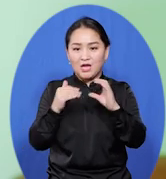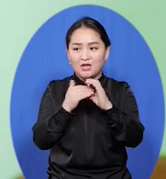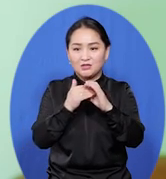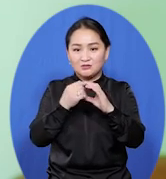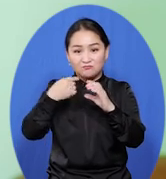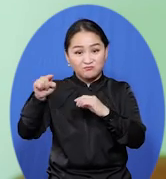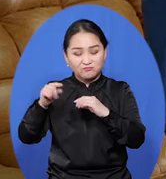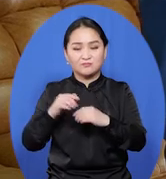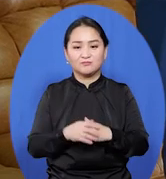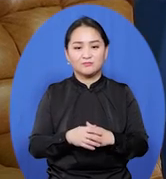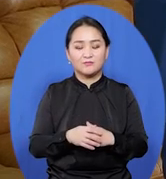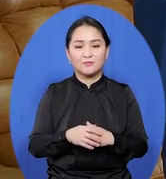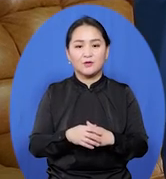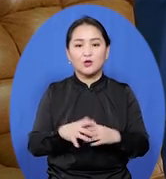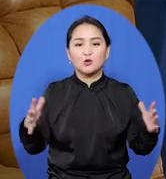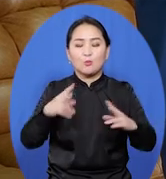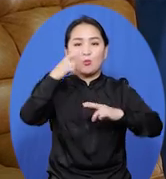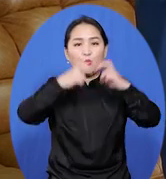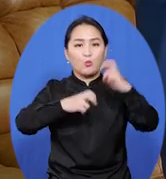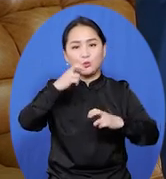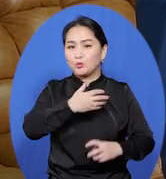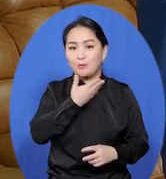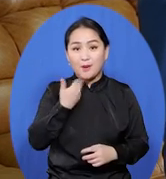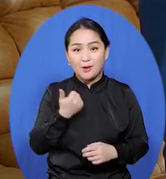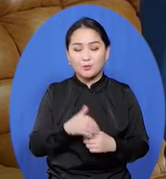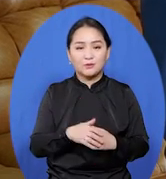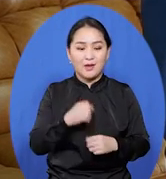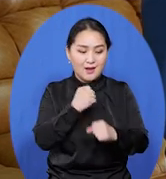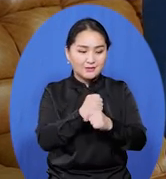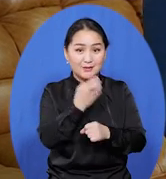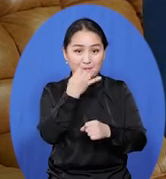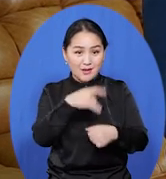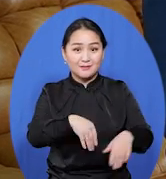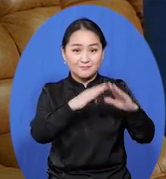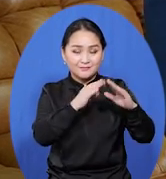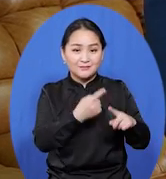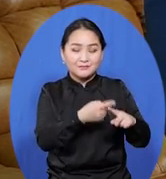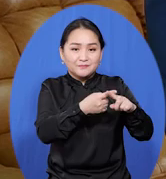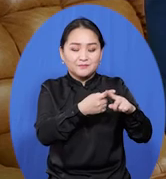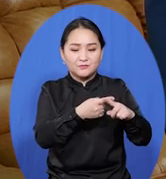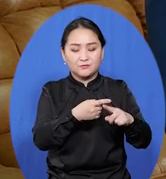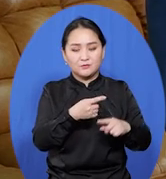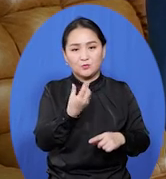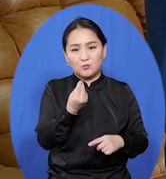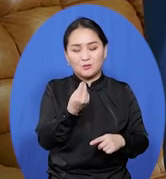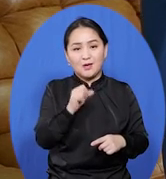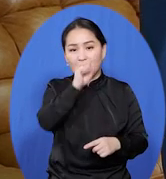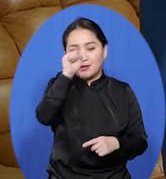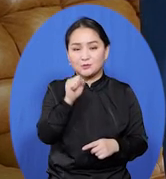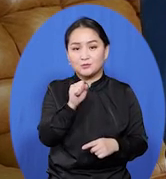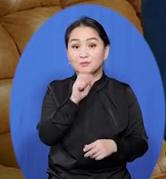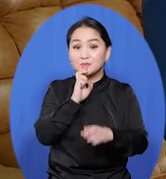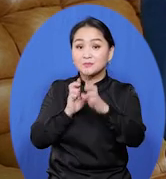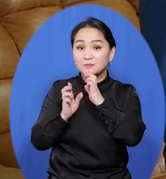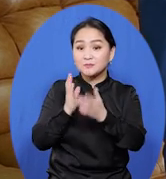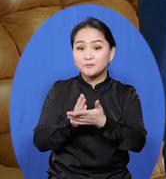Эрдэнэ руугаа зохилддог. Энэ утгаараа ч юм уу одоо томоохон үйлдвэр байхгүй. Тэгэхээр ажлын байр бий болох тал дээр бодит байдал дээр жахаан асуудал